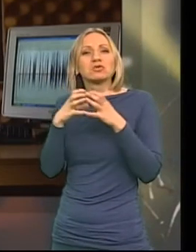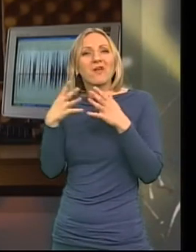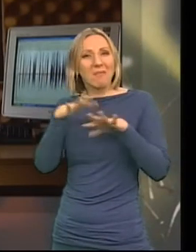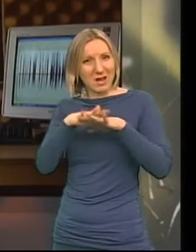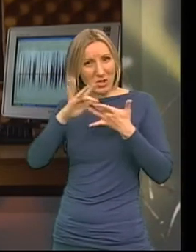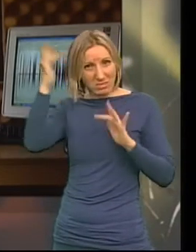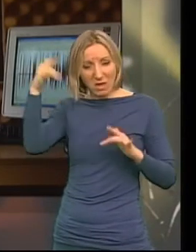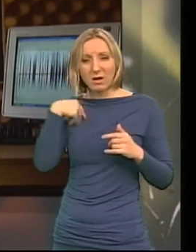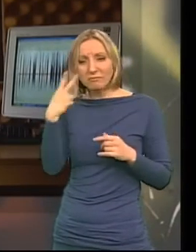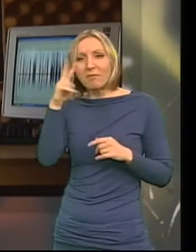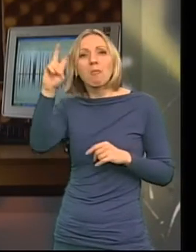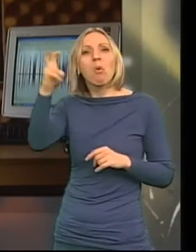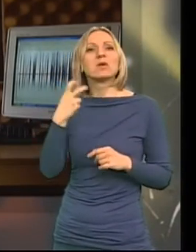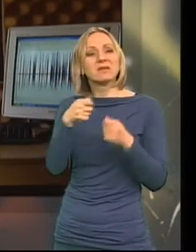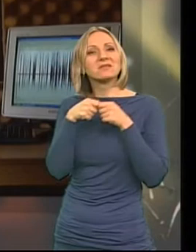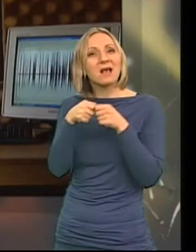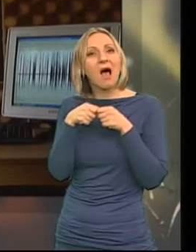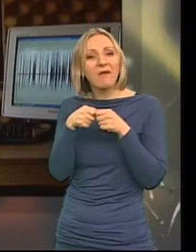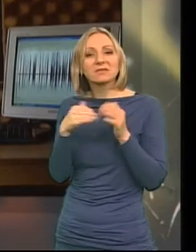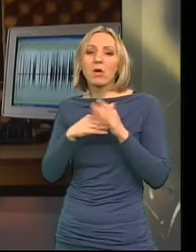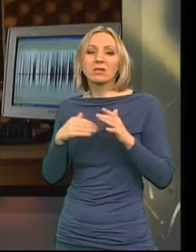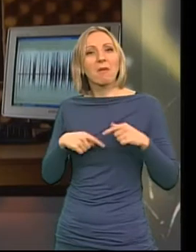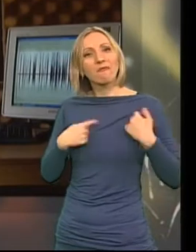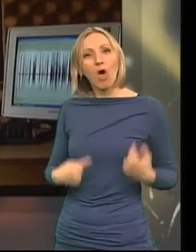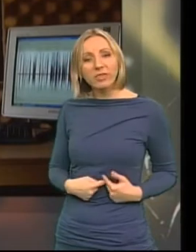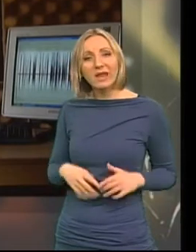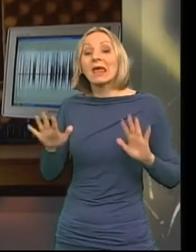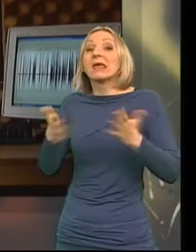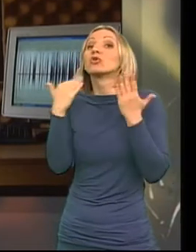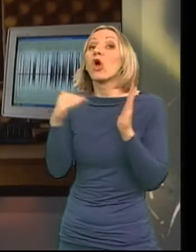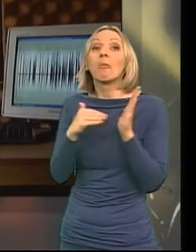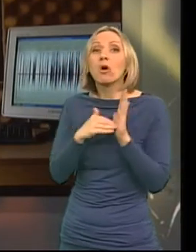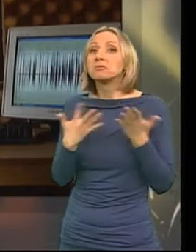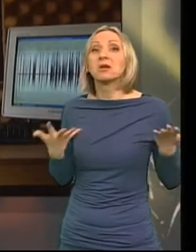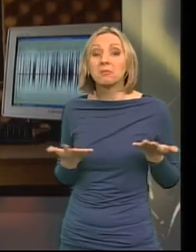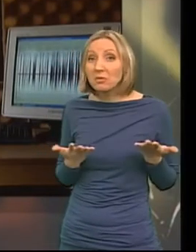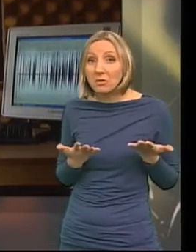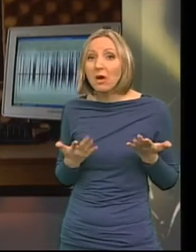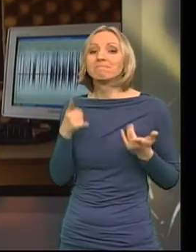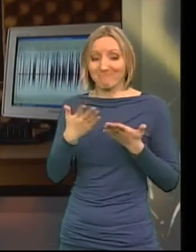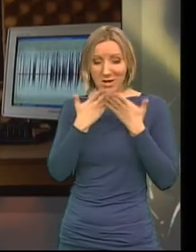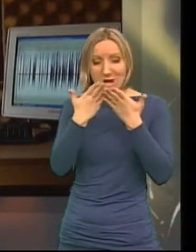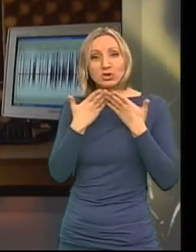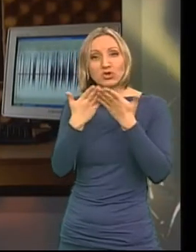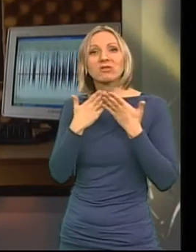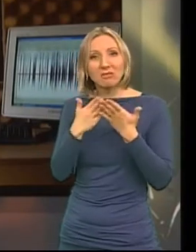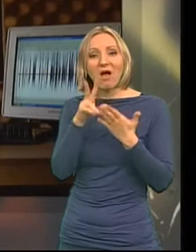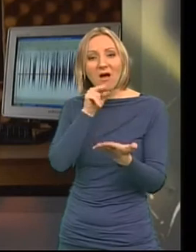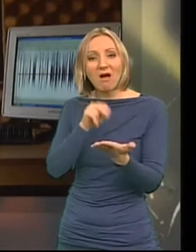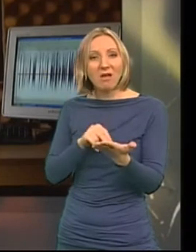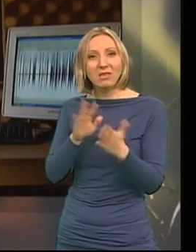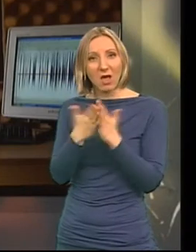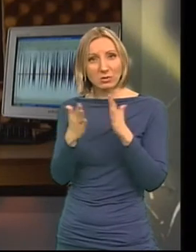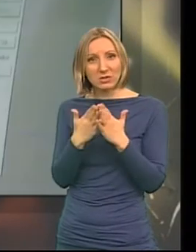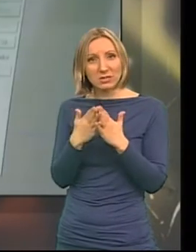slabovidih, da su im potrebni volonteri i da im je hitno potrebno čitanje udžbenika